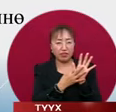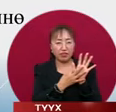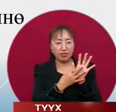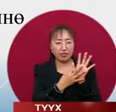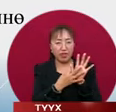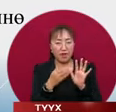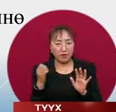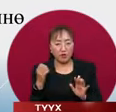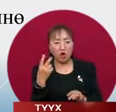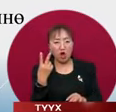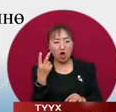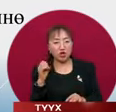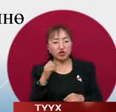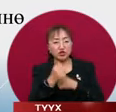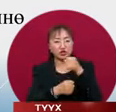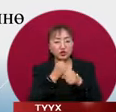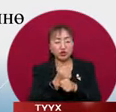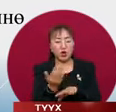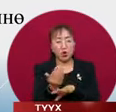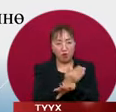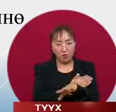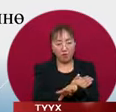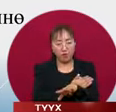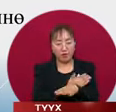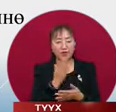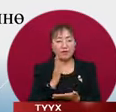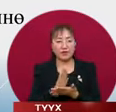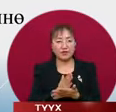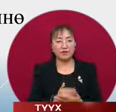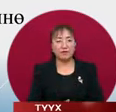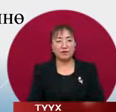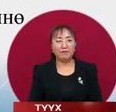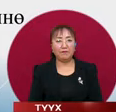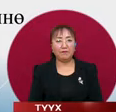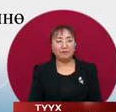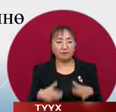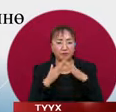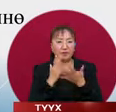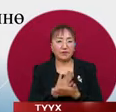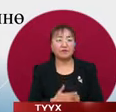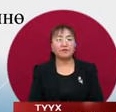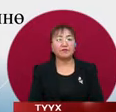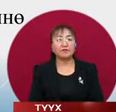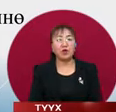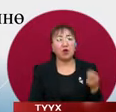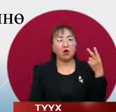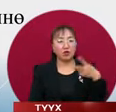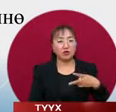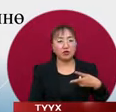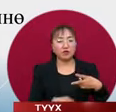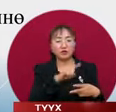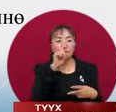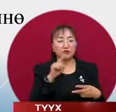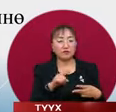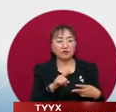2820 жилийн өмнө эртний грек улс нь оршин тогтнож байсан бах нэ. За, тэгвэл бидний хоёр дахь асуулт болох эртний